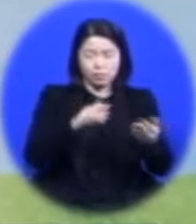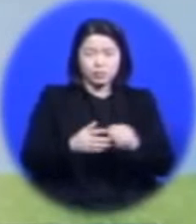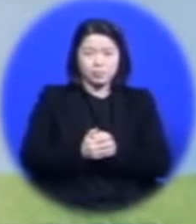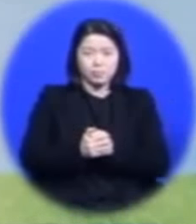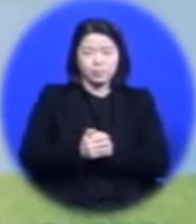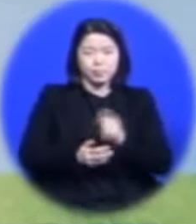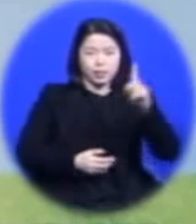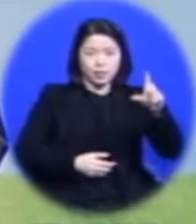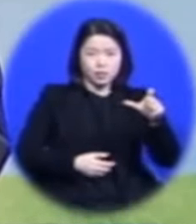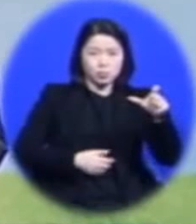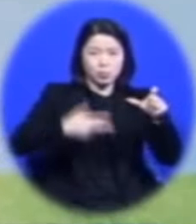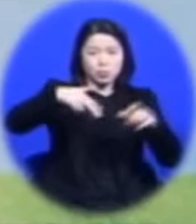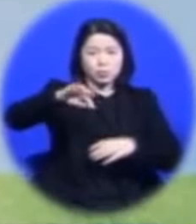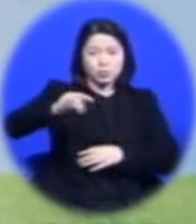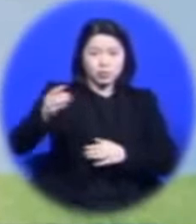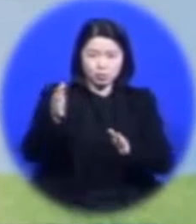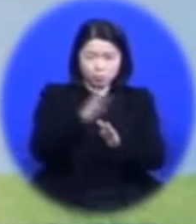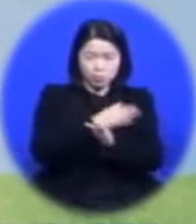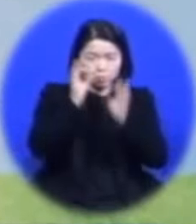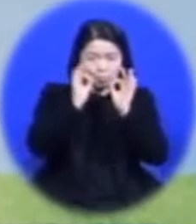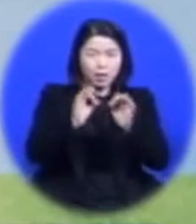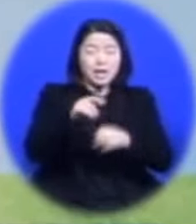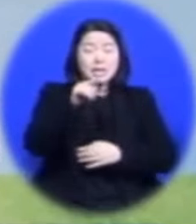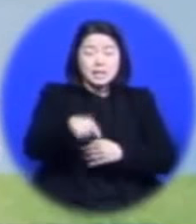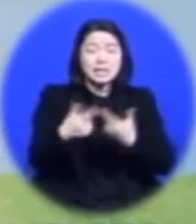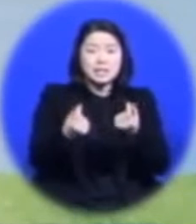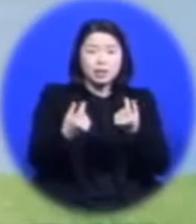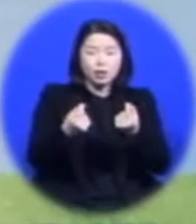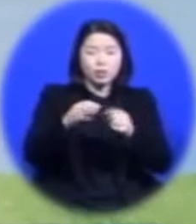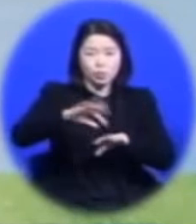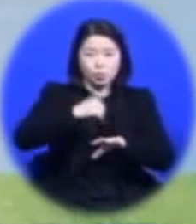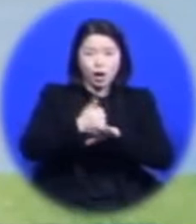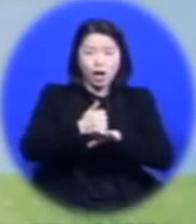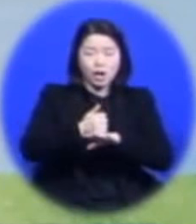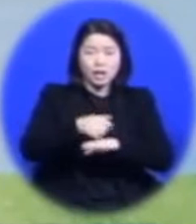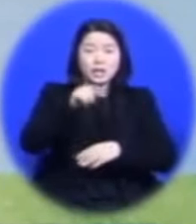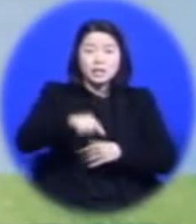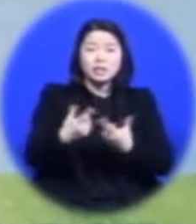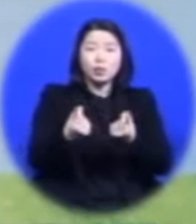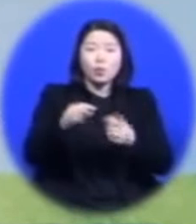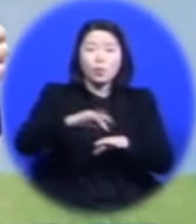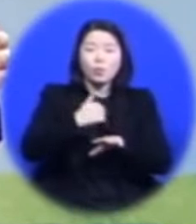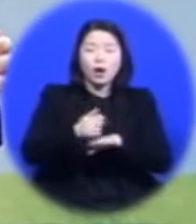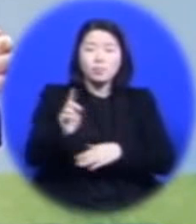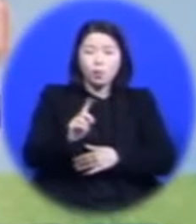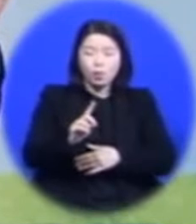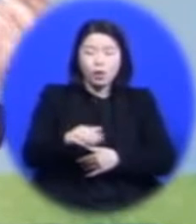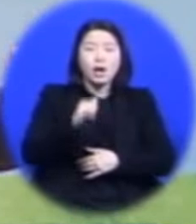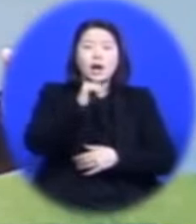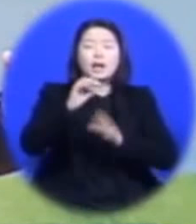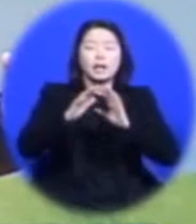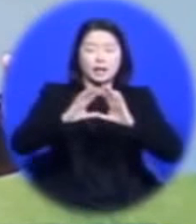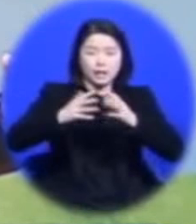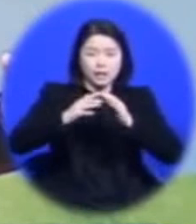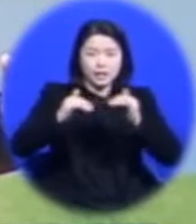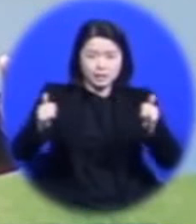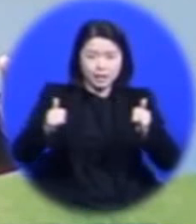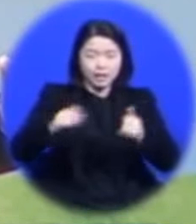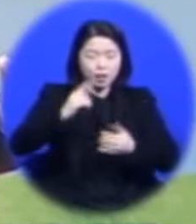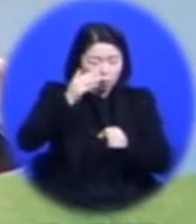15절부터 보면은 이러한 왕은 이러한 왕이라는 것은 가난한 사람을 억울하게 하지 않는